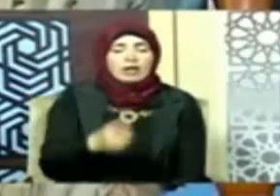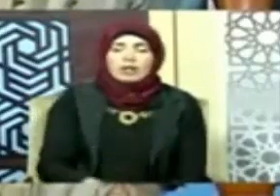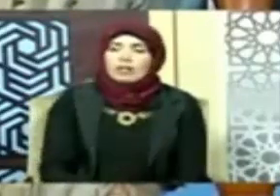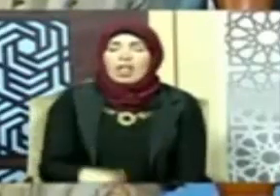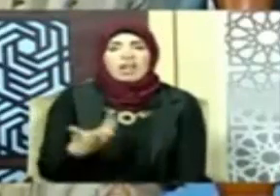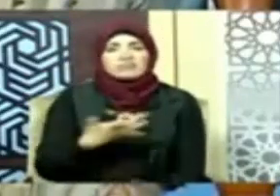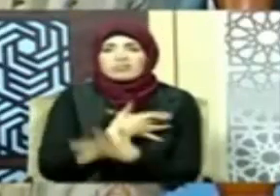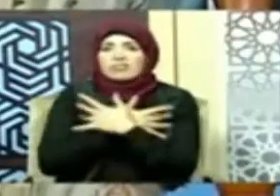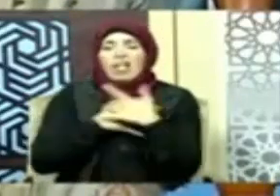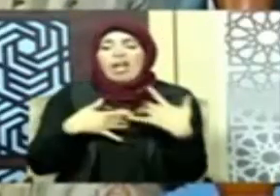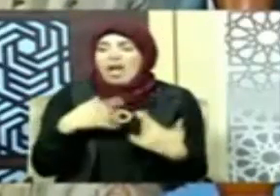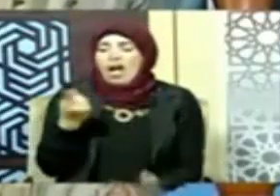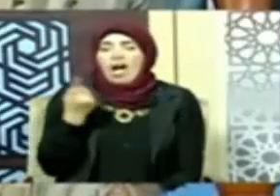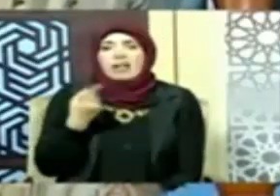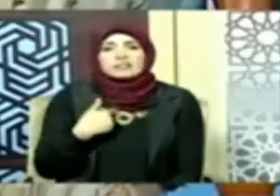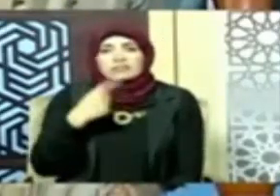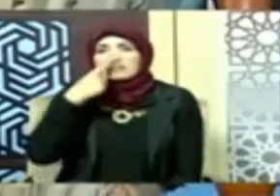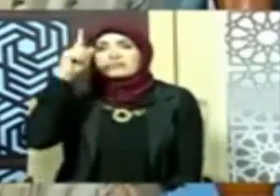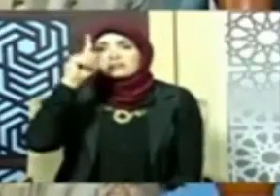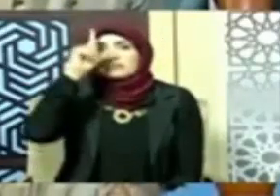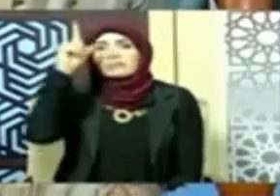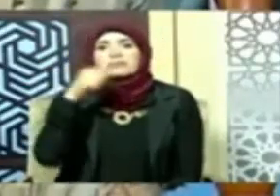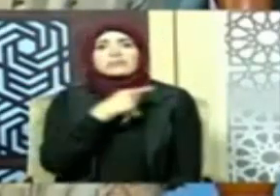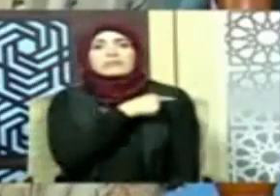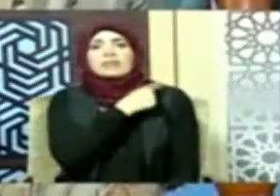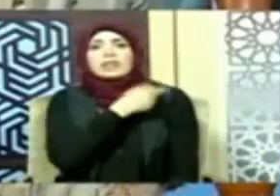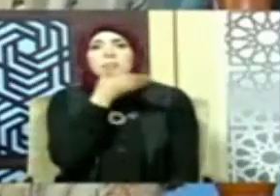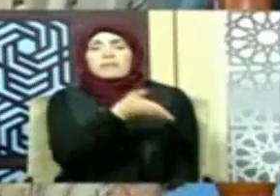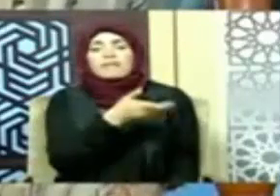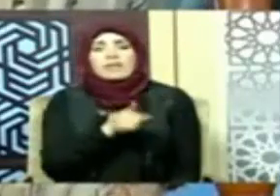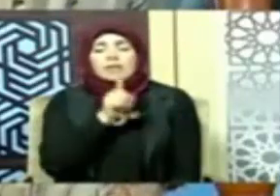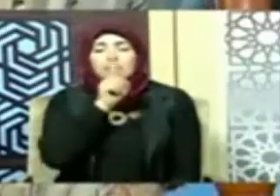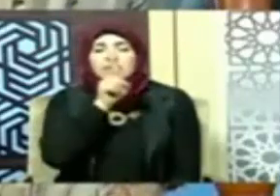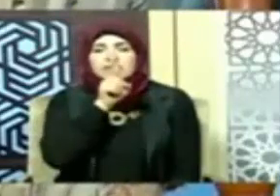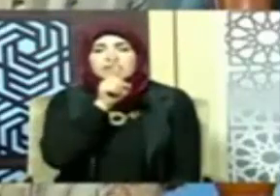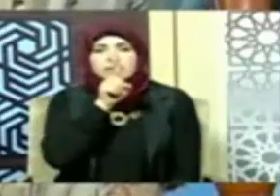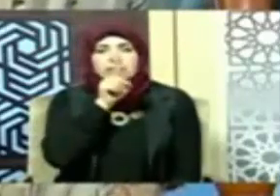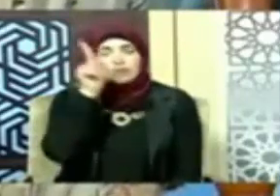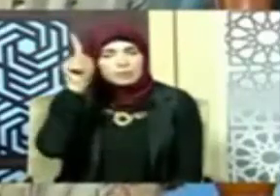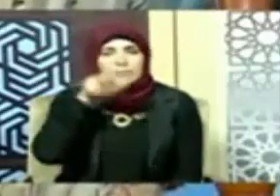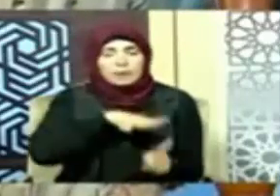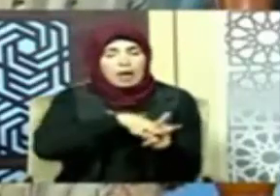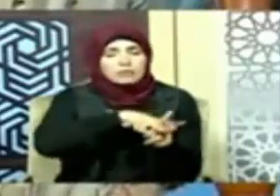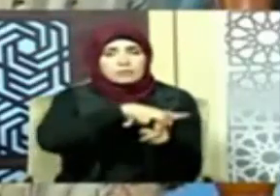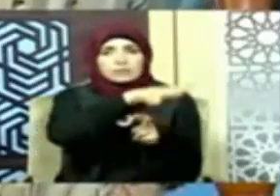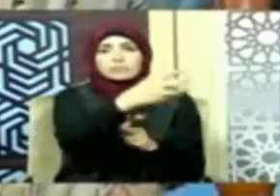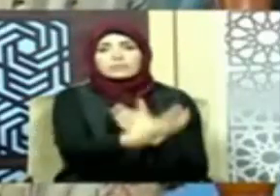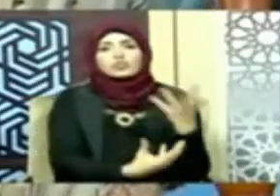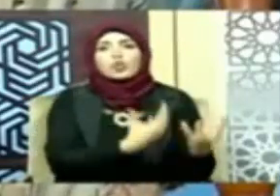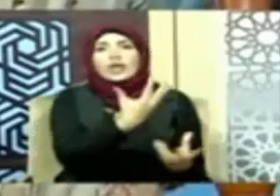العزة بالإثم، فحسبه جهنم ولبئس المهاد.